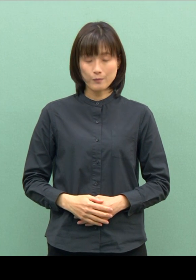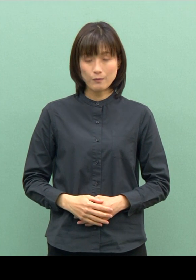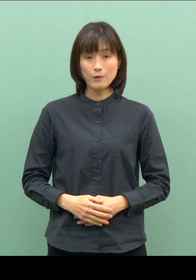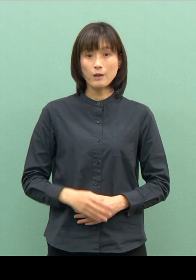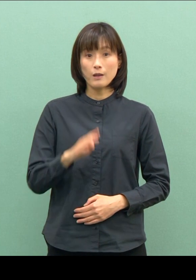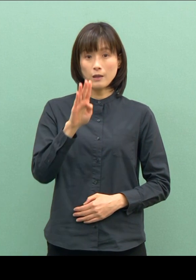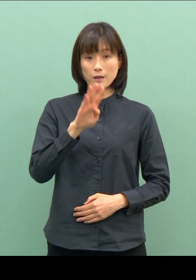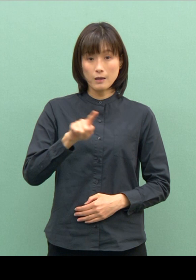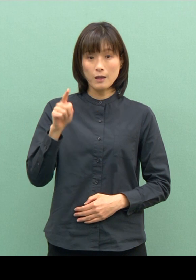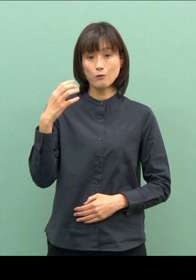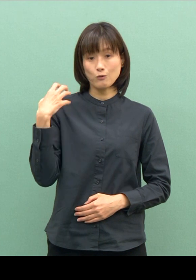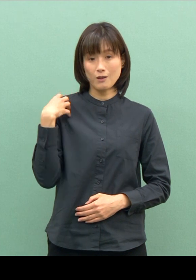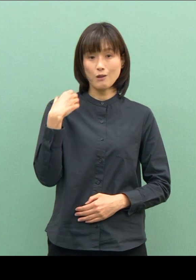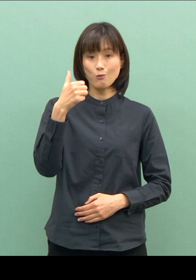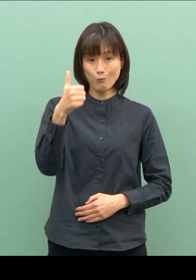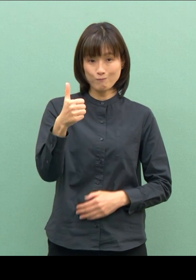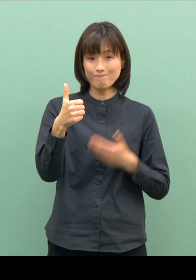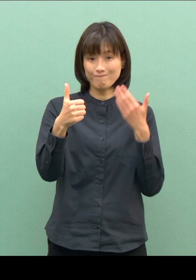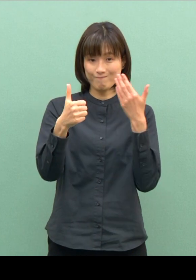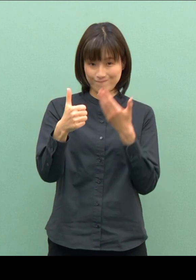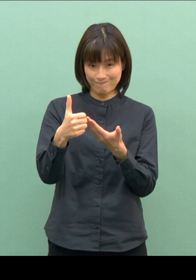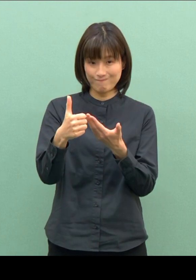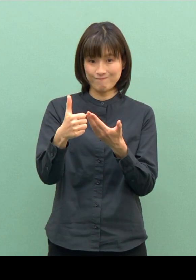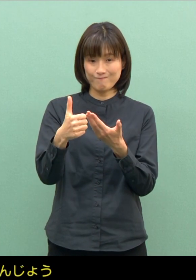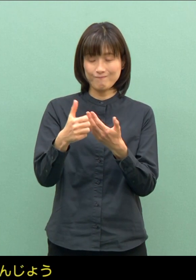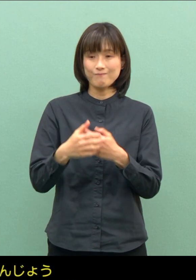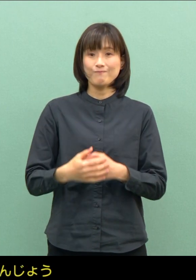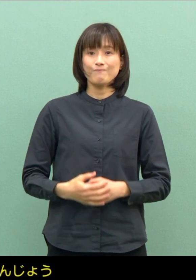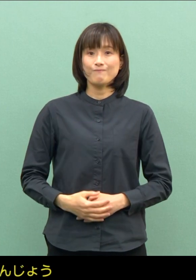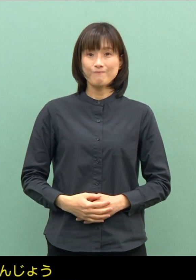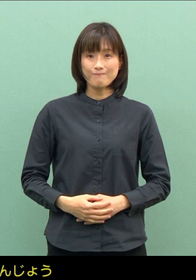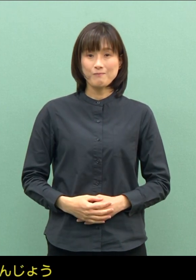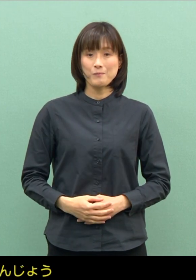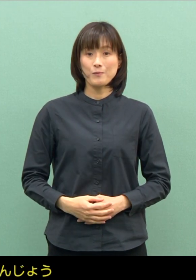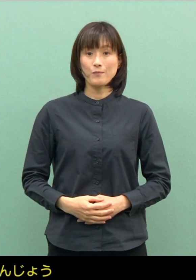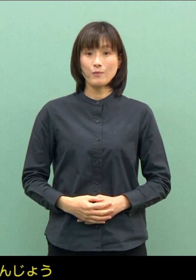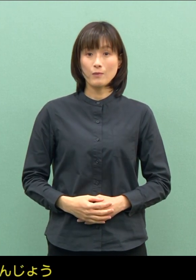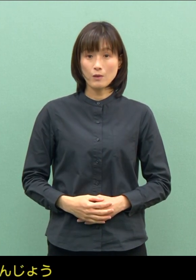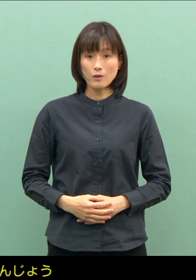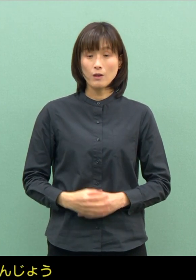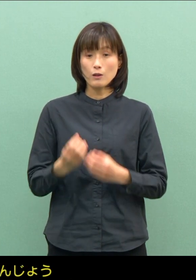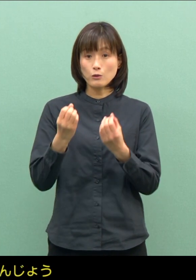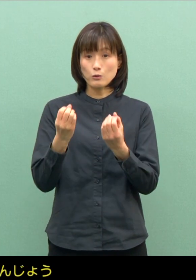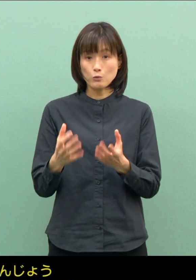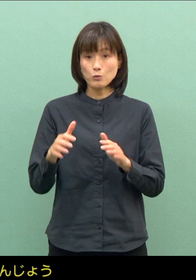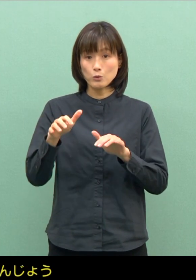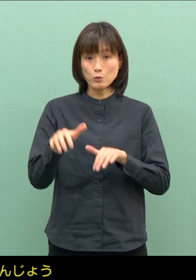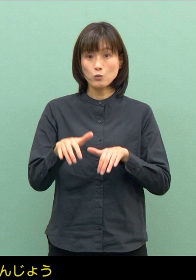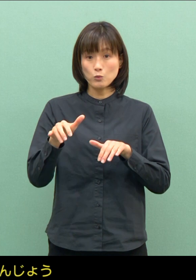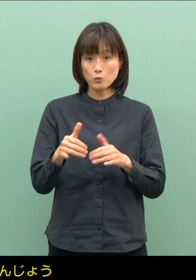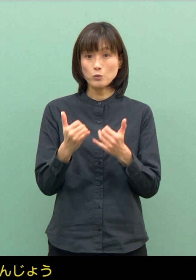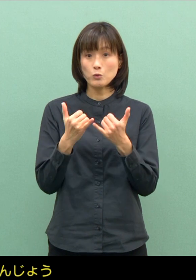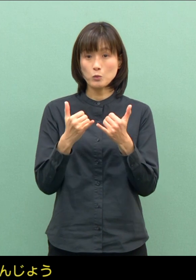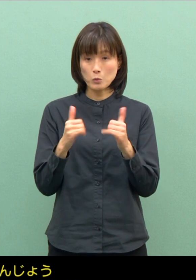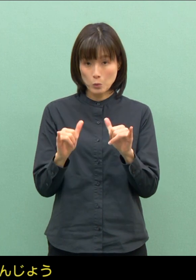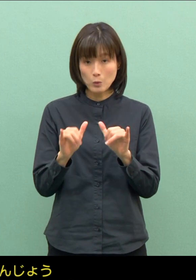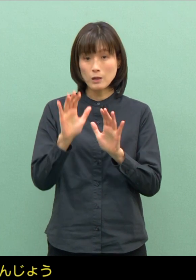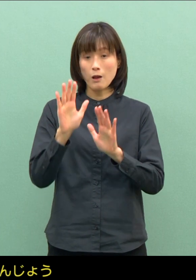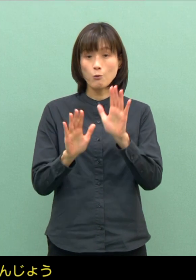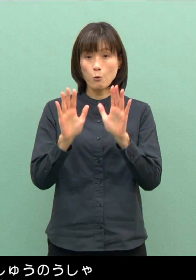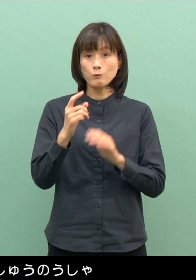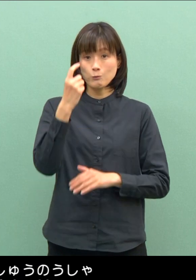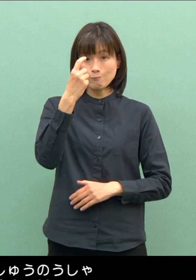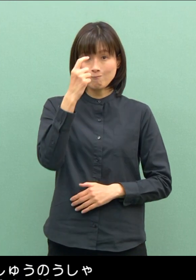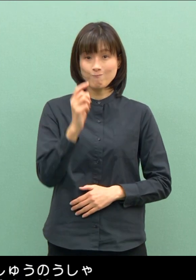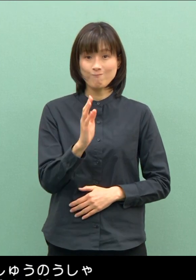まずは県の担当者に話を伺います。大久保さん、県内の新規就農者の現状を教えてください